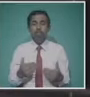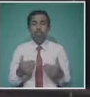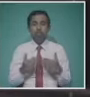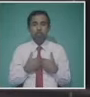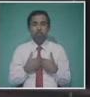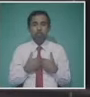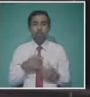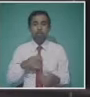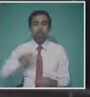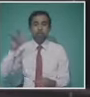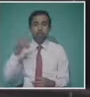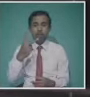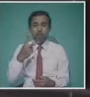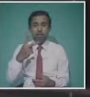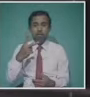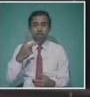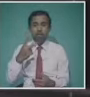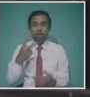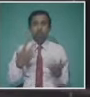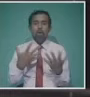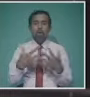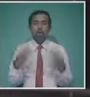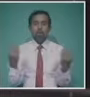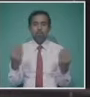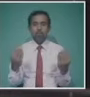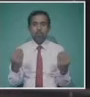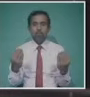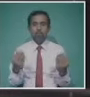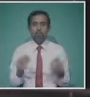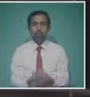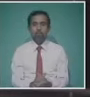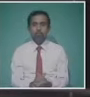මගේ දිත්තපුර වැසි භාවය අයින් කරගන්න